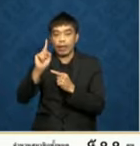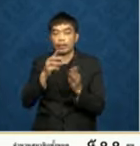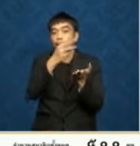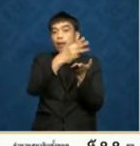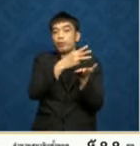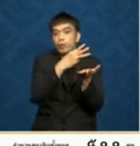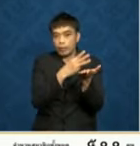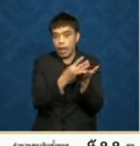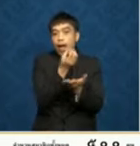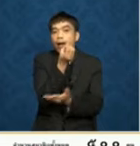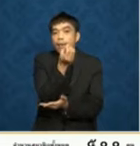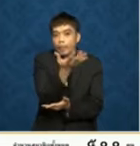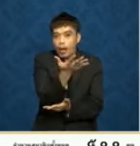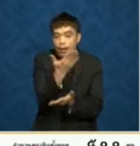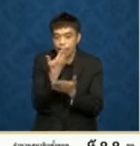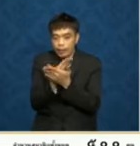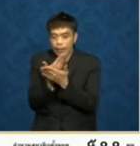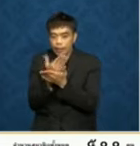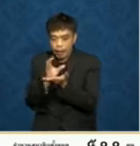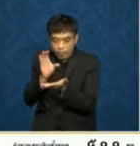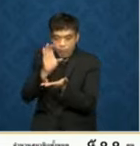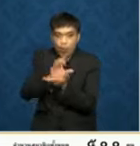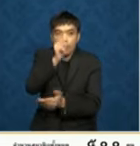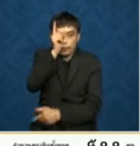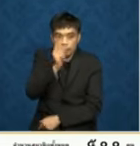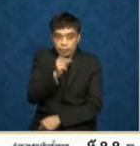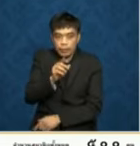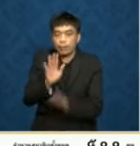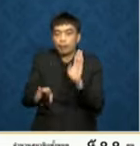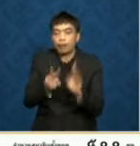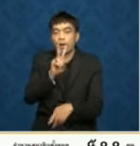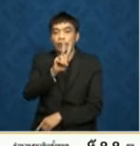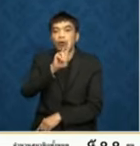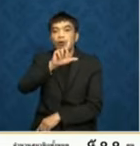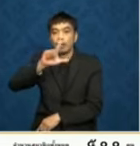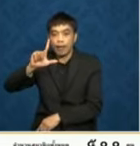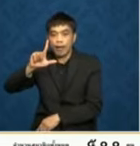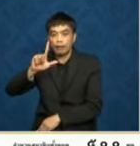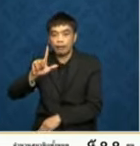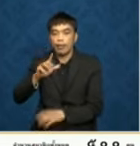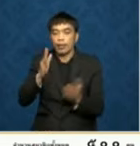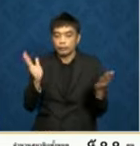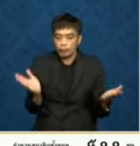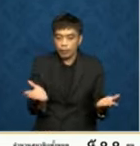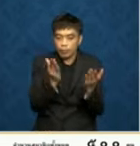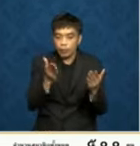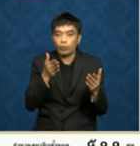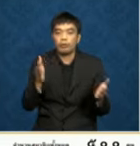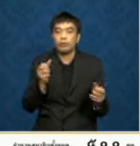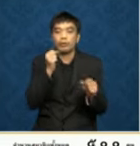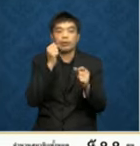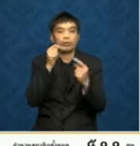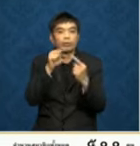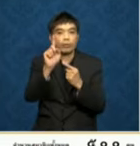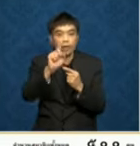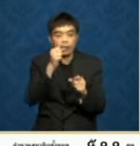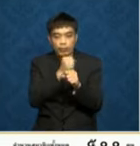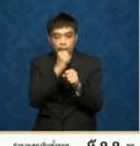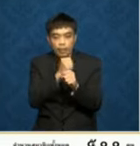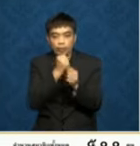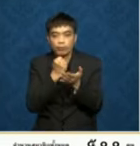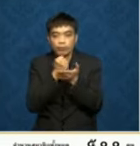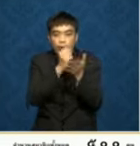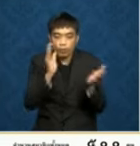เสยส่วใหญ่มีงบลงทุนจิๆเพีงแค่ 2 ลานบาเทานั้นเป็การสนบสการดำเิรงานในพ้นที่แล้วก็อำเน้อความสะดวก